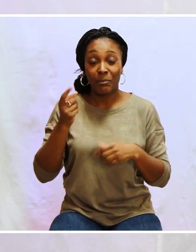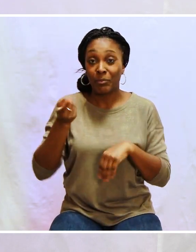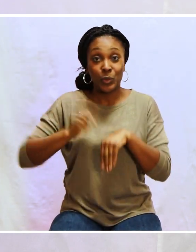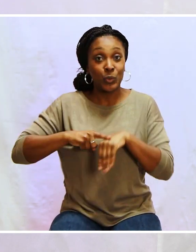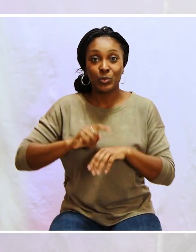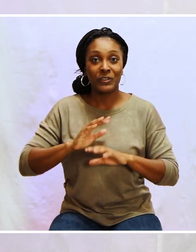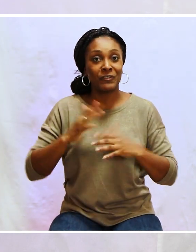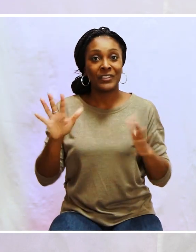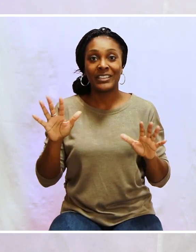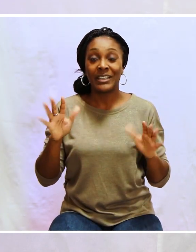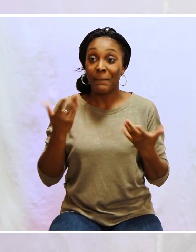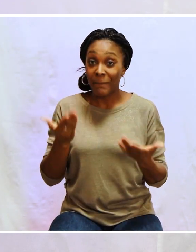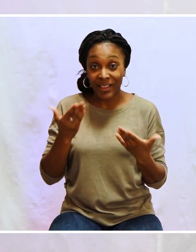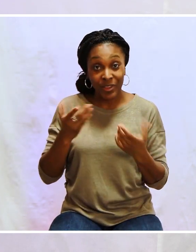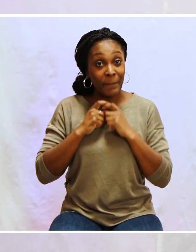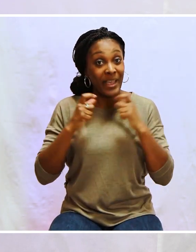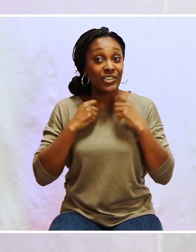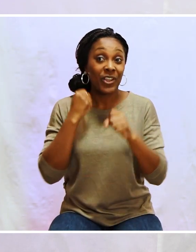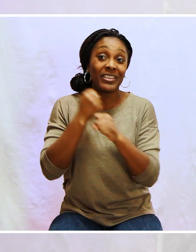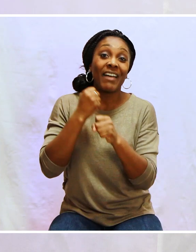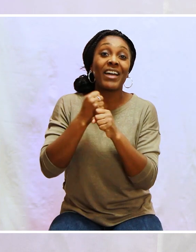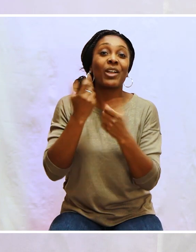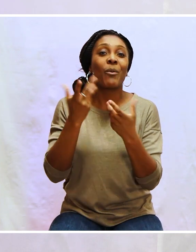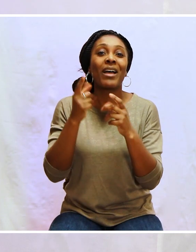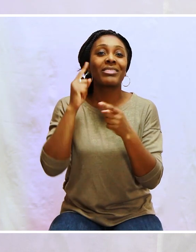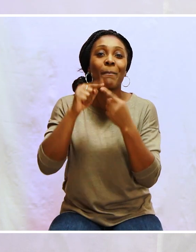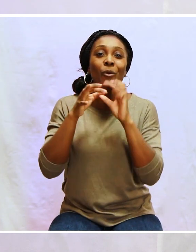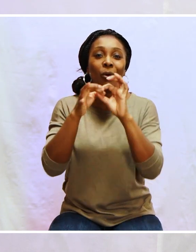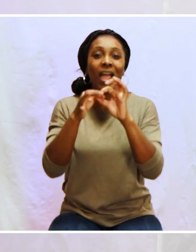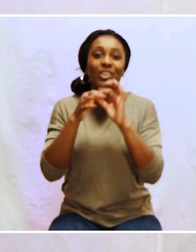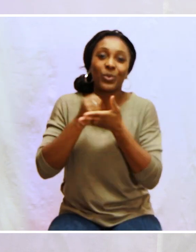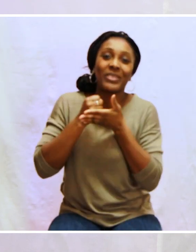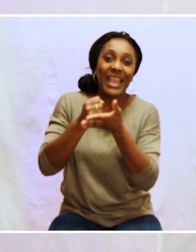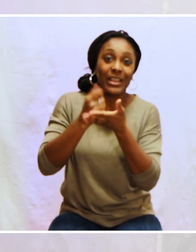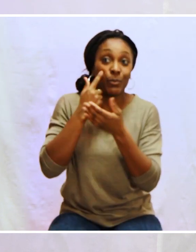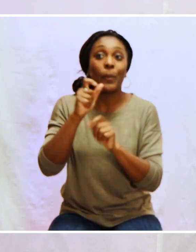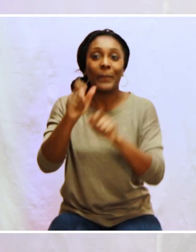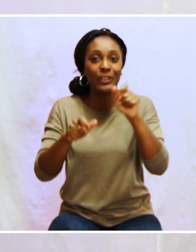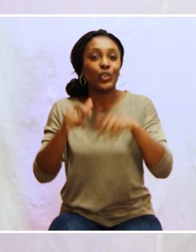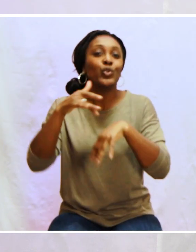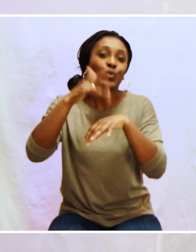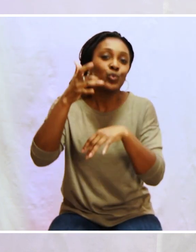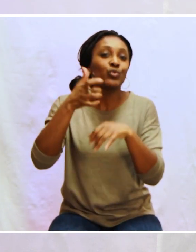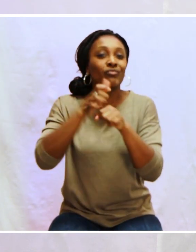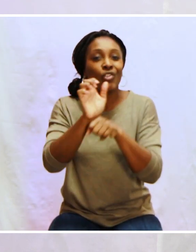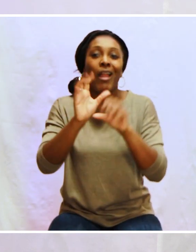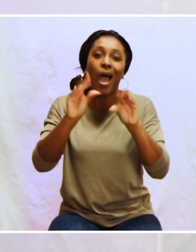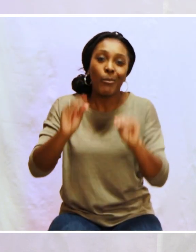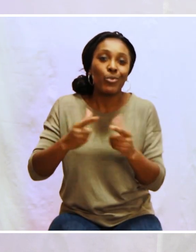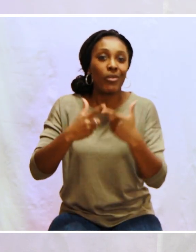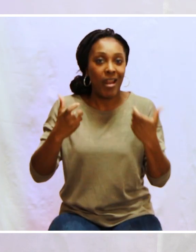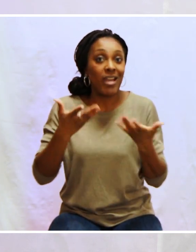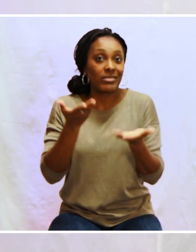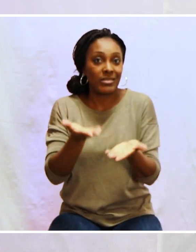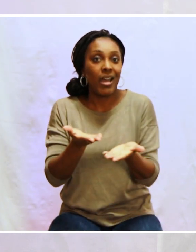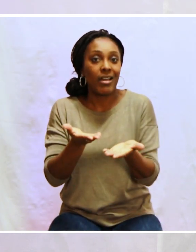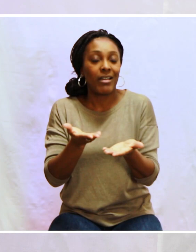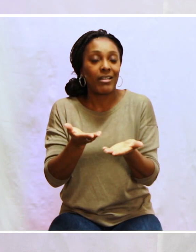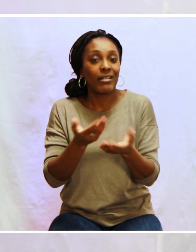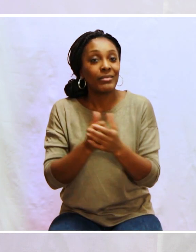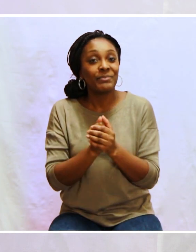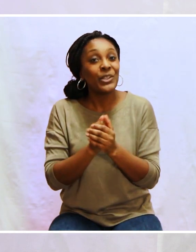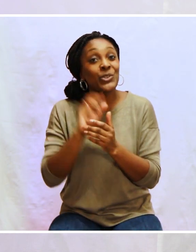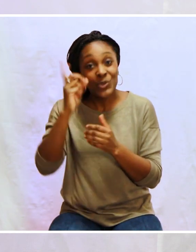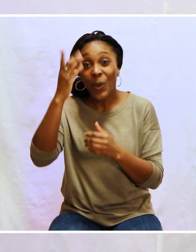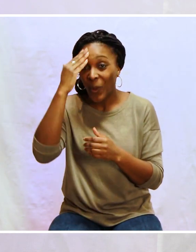aujourd'hui qui travaille dans la relation d'aide envers eh bien, tous ceux qui sont dans cet état-là aussi. Et j'aimerais te dire, eh bien, Dieu connaît